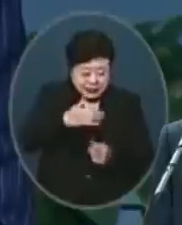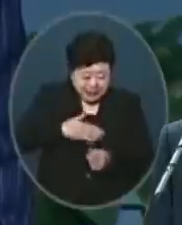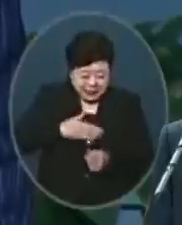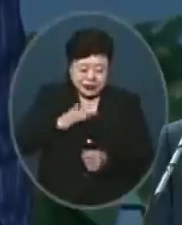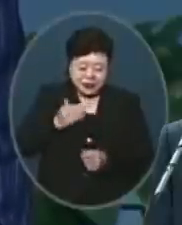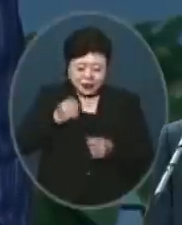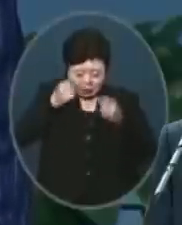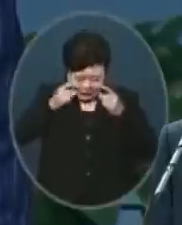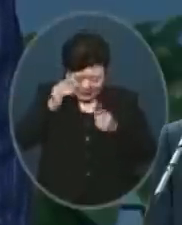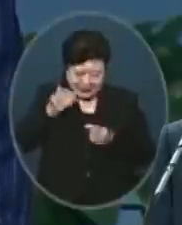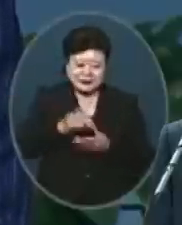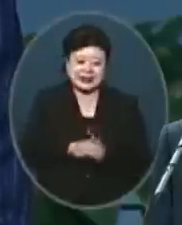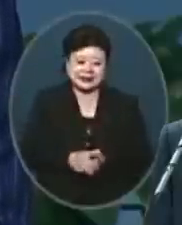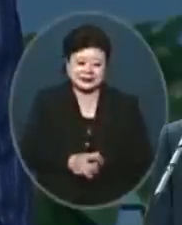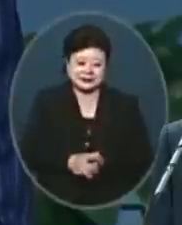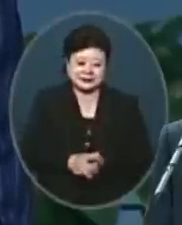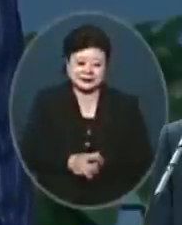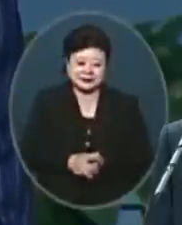되고 깨닫게 되는 것입니다.